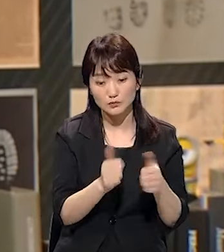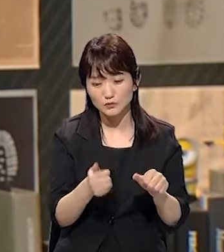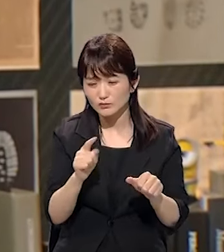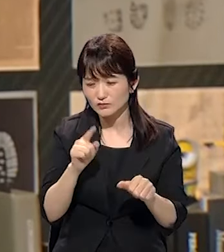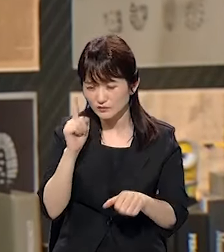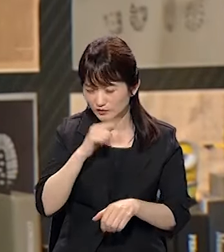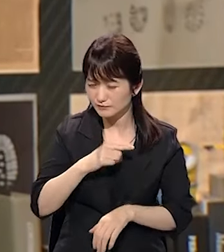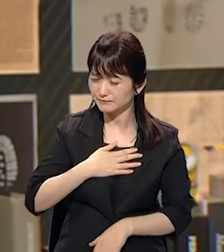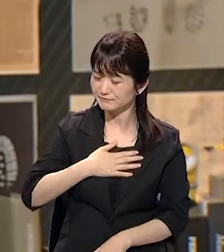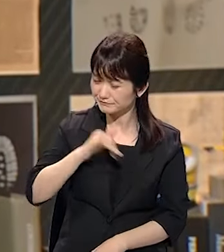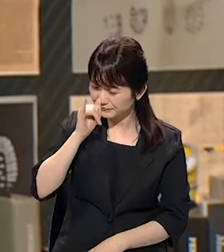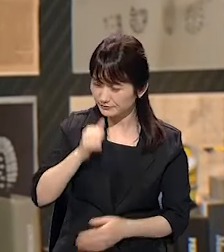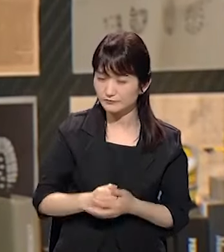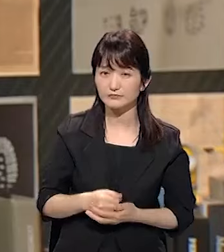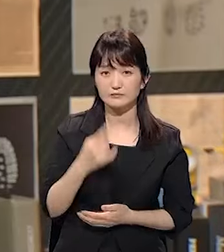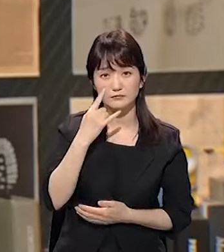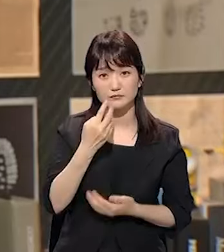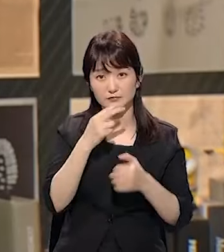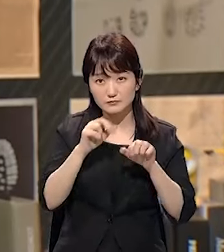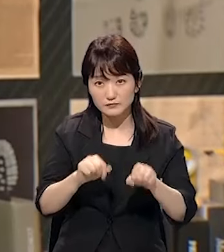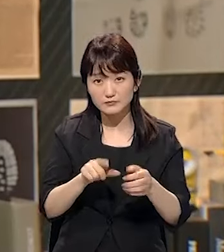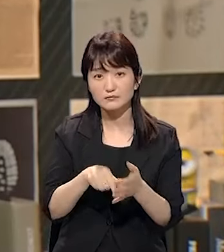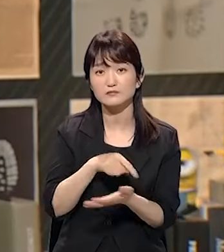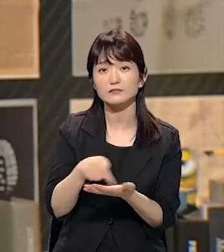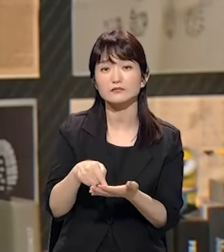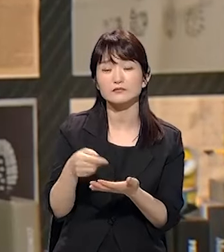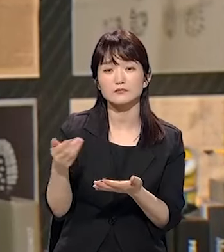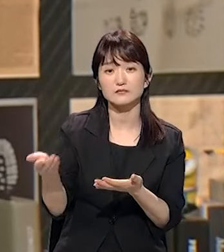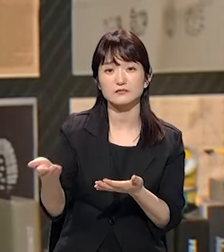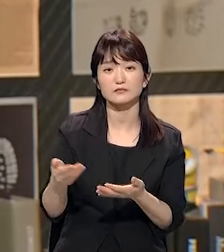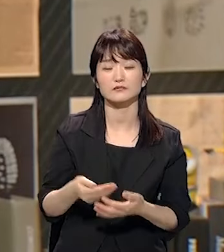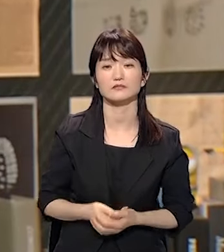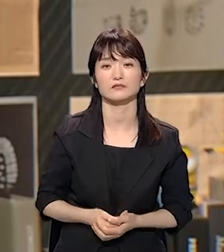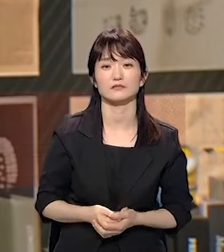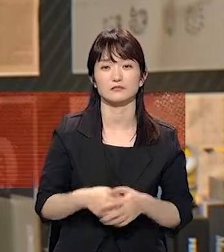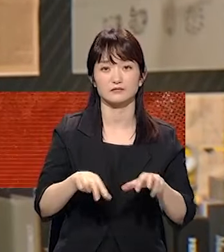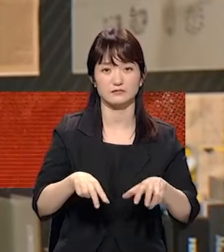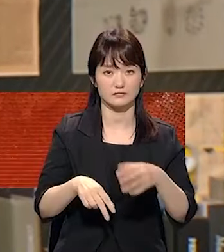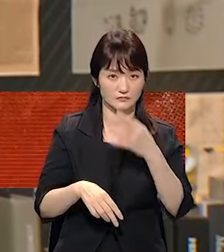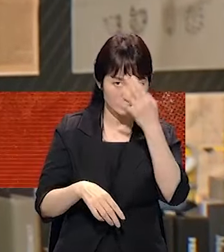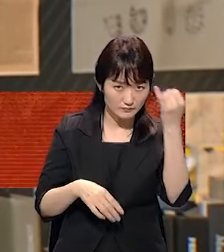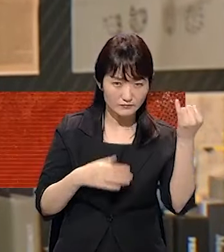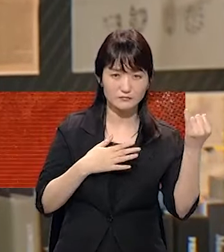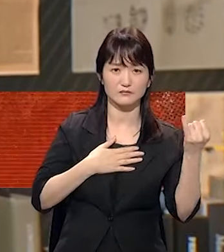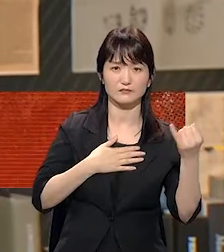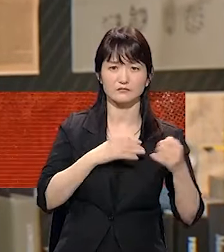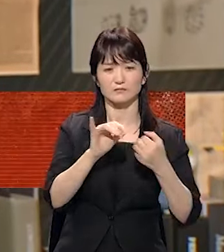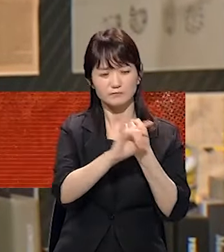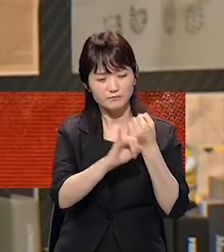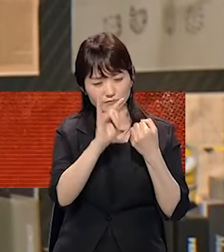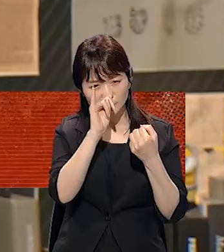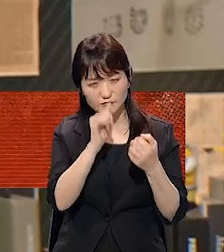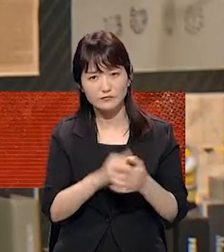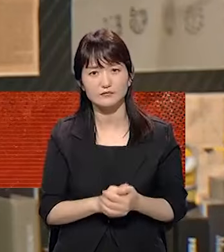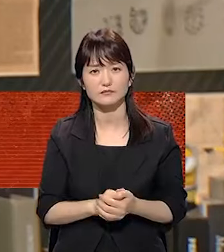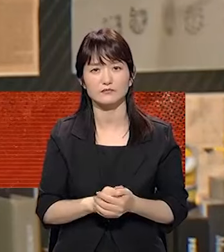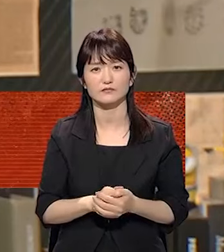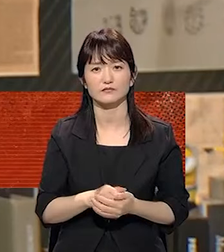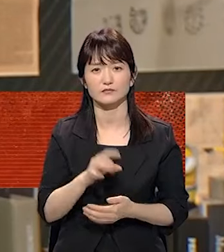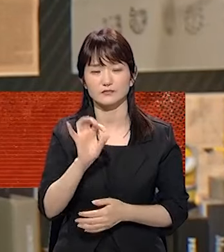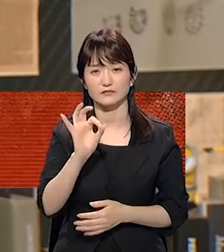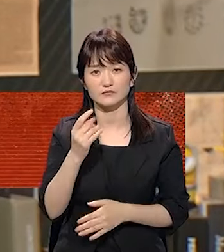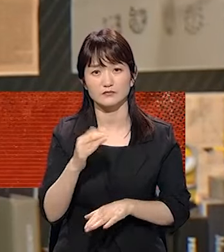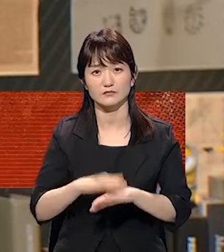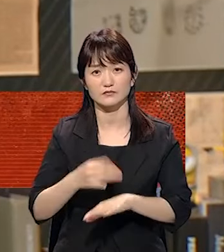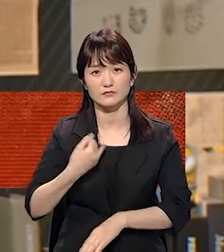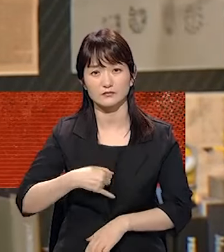있어요 어 엄마 생전에도 맨날 민백기 치더니 왜 이젠 할머니랑 나랑 이간지 하는데 아 왜 손녀가 할머니 챙긴게 뭐가 문제라고